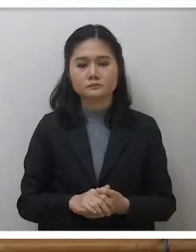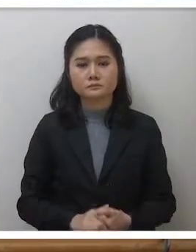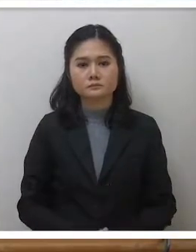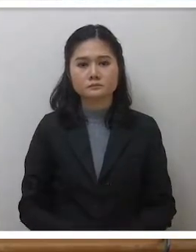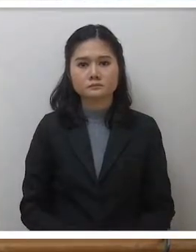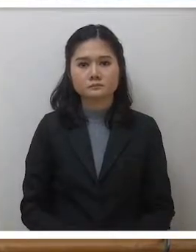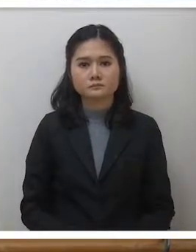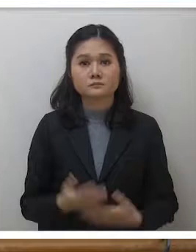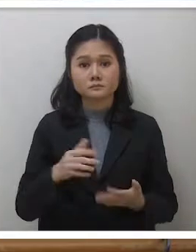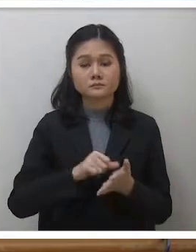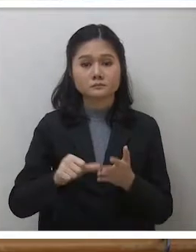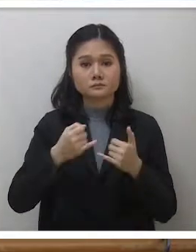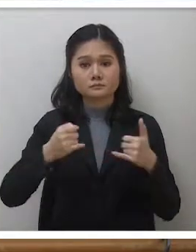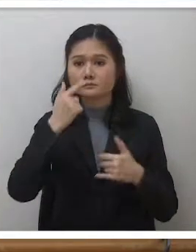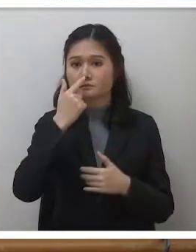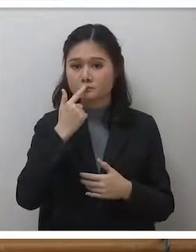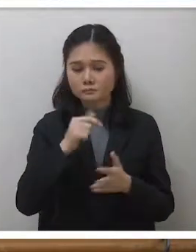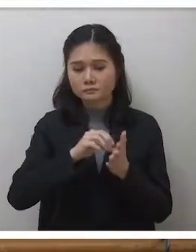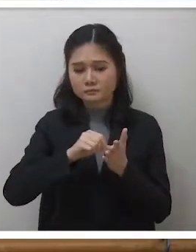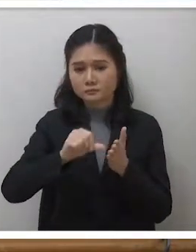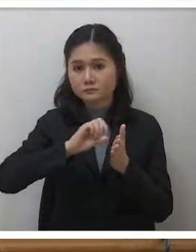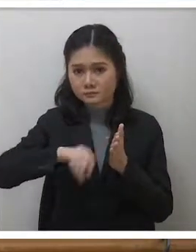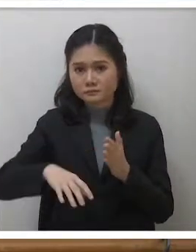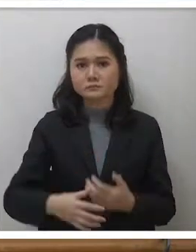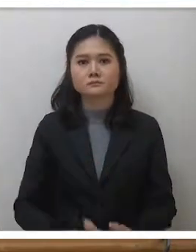แล้วเราก็ไปลบเส้นสีแดงออก